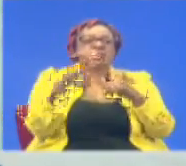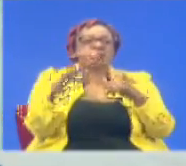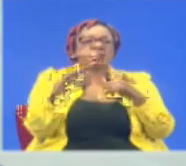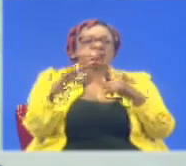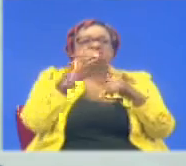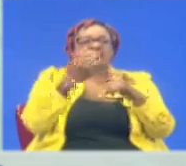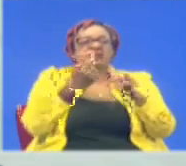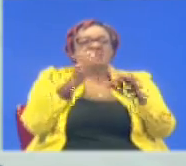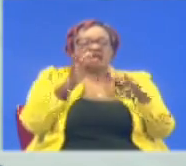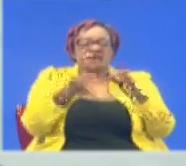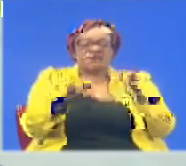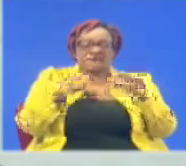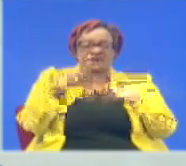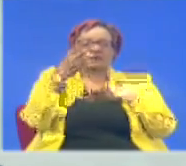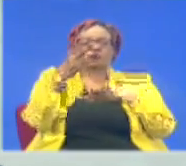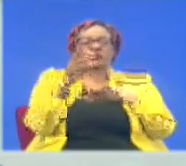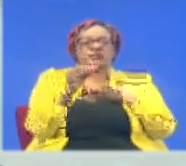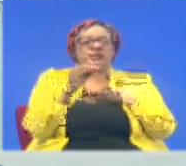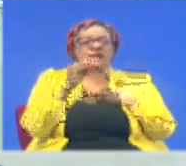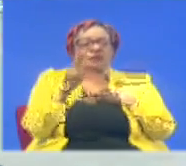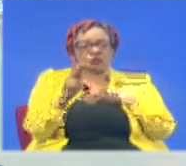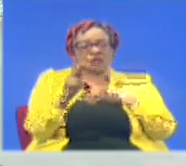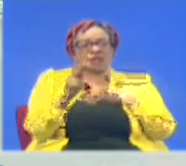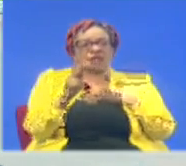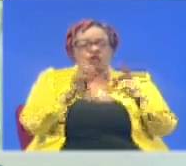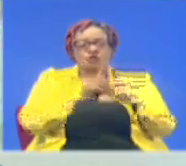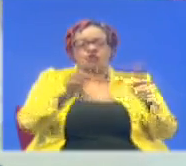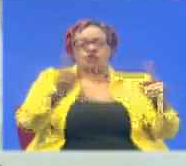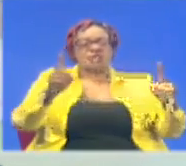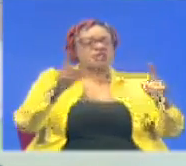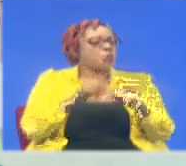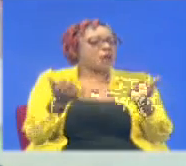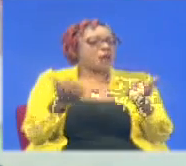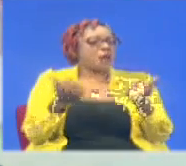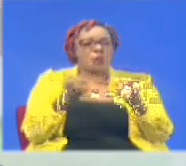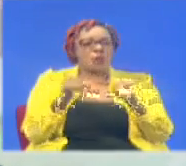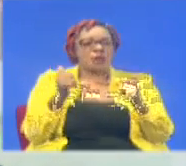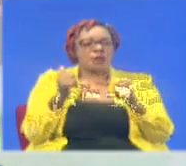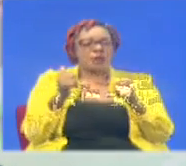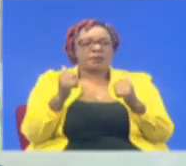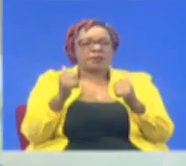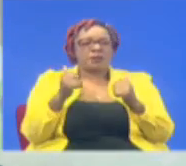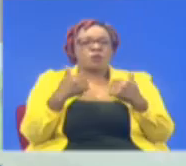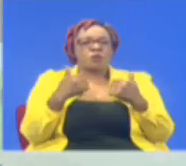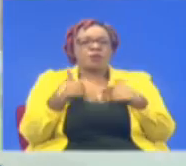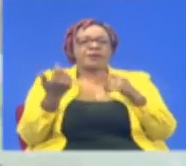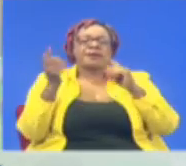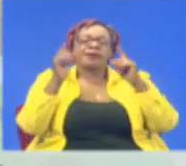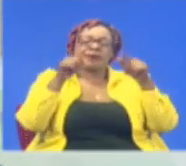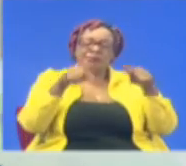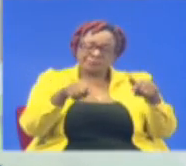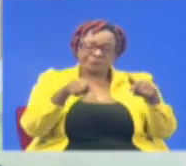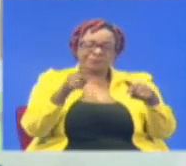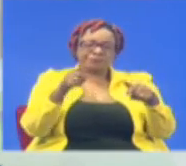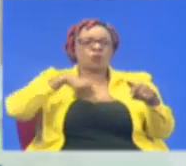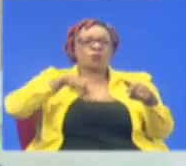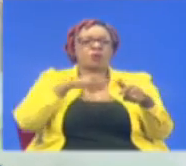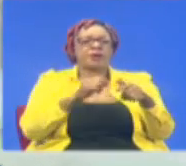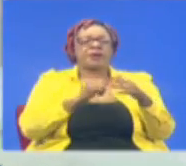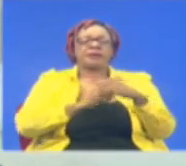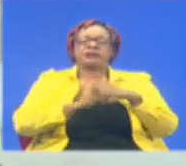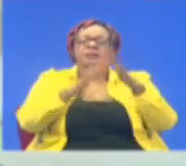wangetupatia 20,000 social distance ingekuwa. Sasa hivi sisi tumekuja kuona mpira, tuko mashabiki wachache na bado